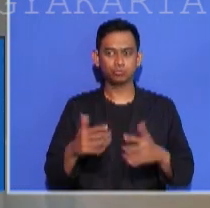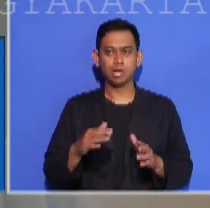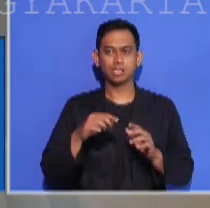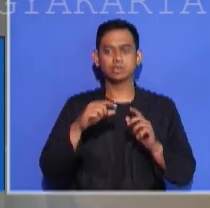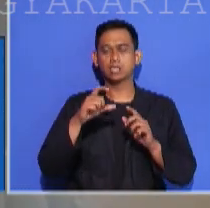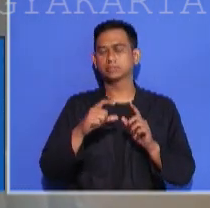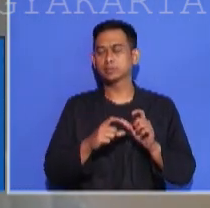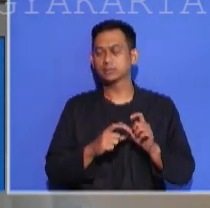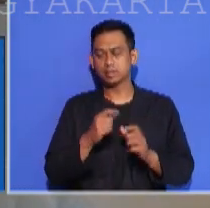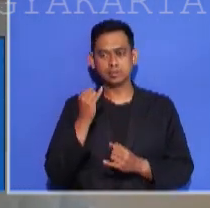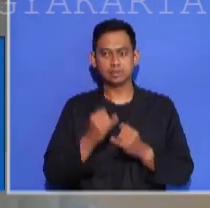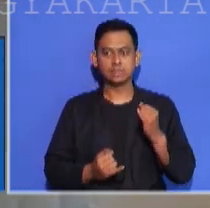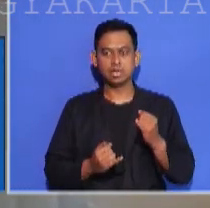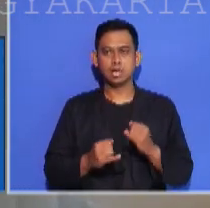tercapai